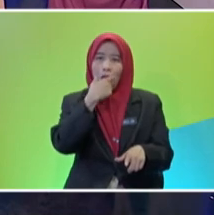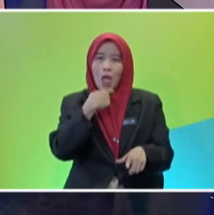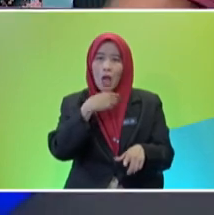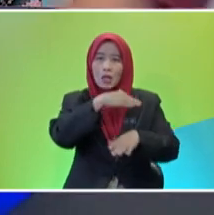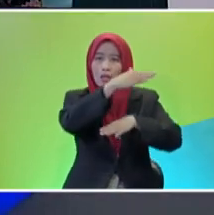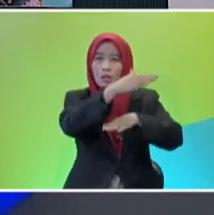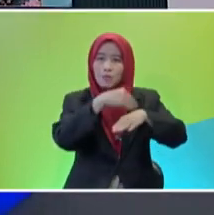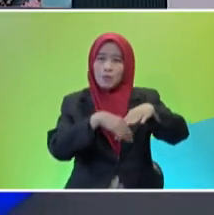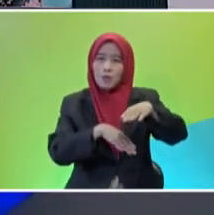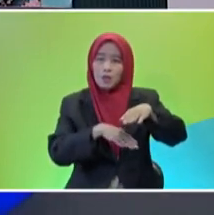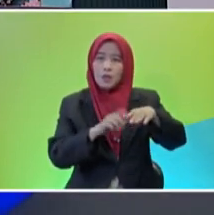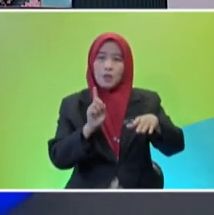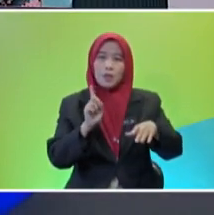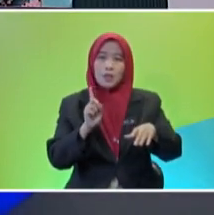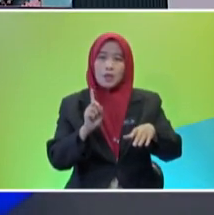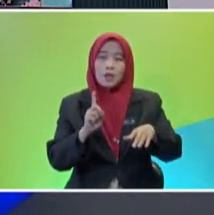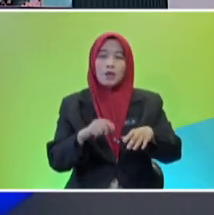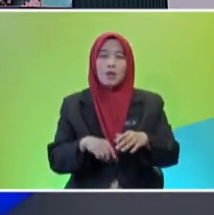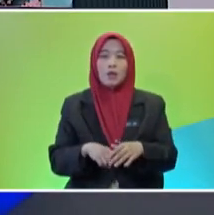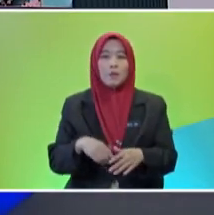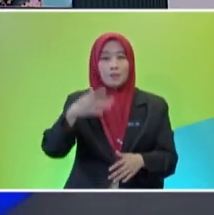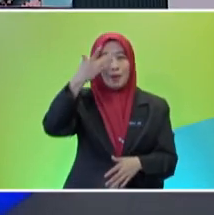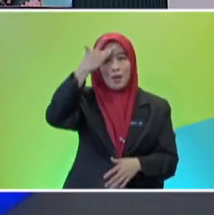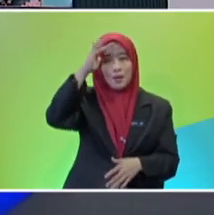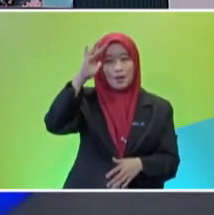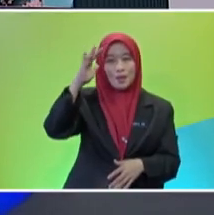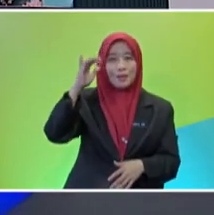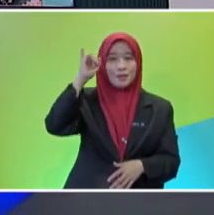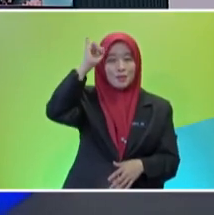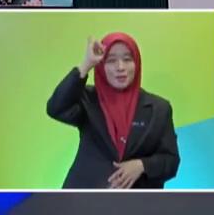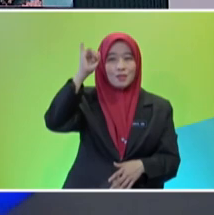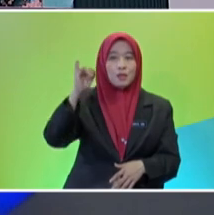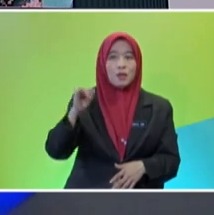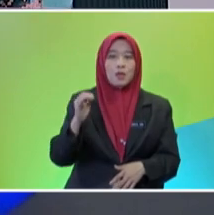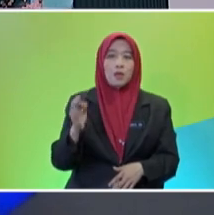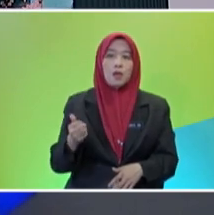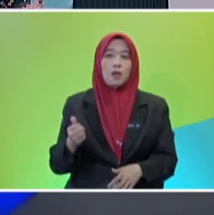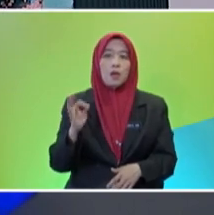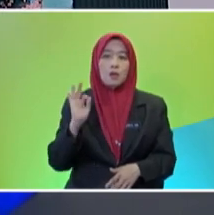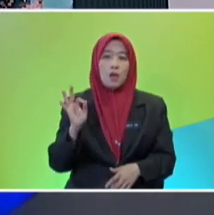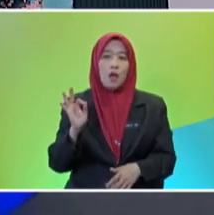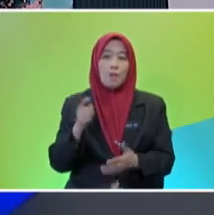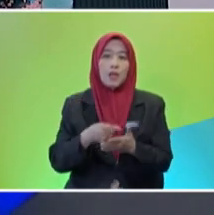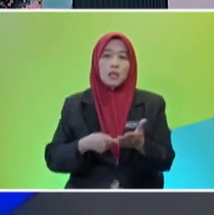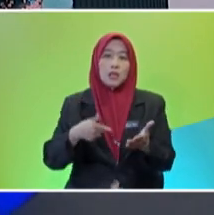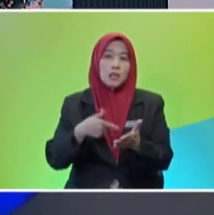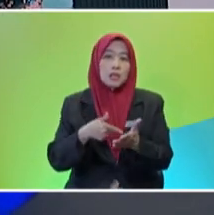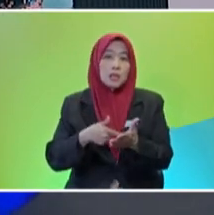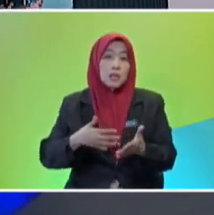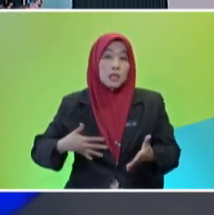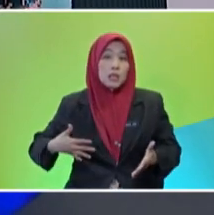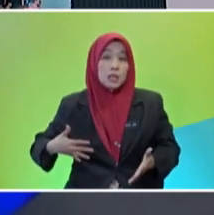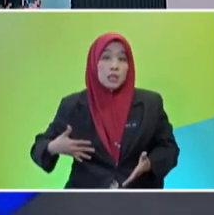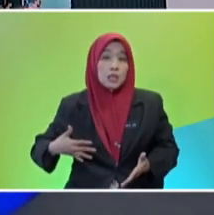ni? Yang ini cikgu. Yang atas ni gigi. Pandai Irfan, bijak Irfan. Okey, apa lagi deri yang terlibat? Okey.